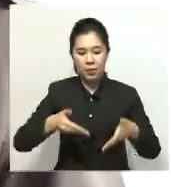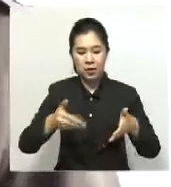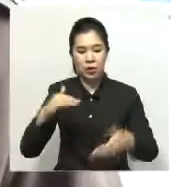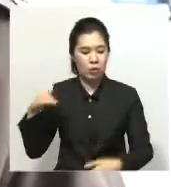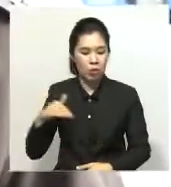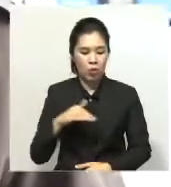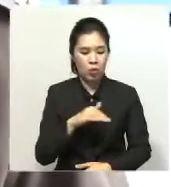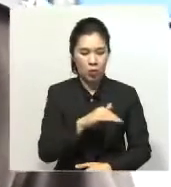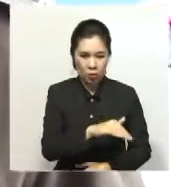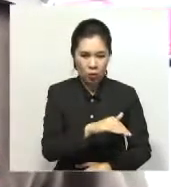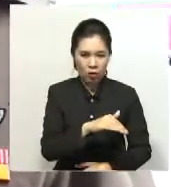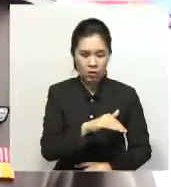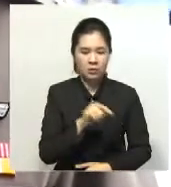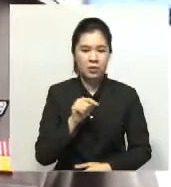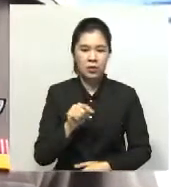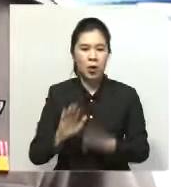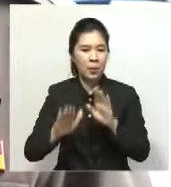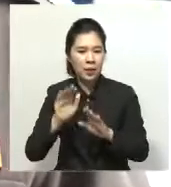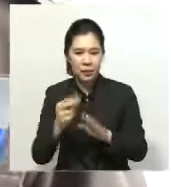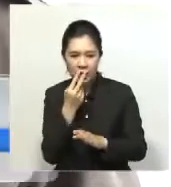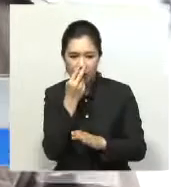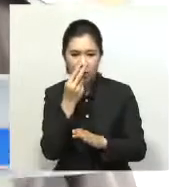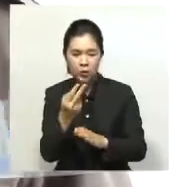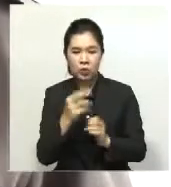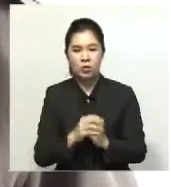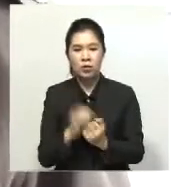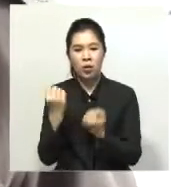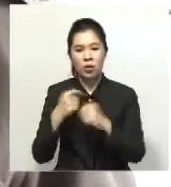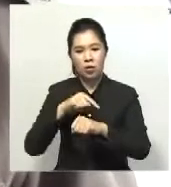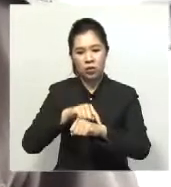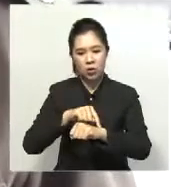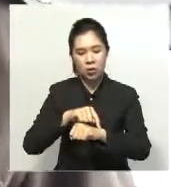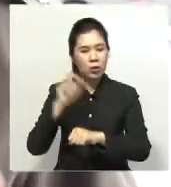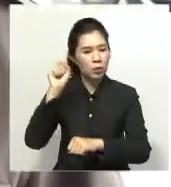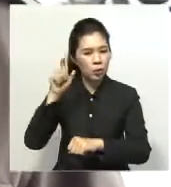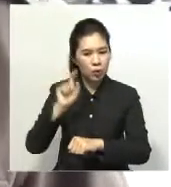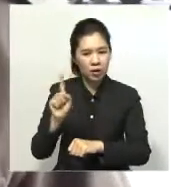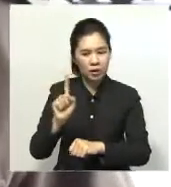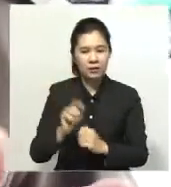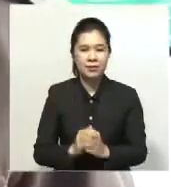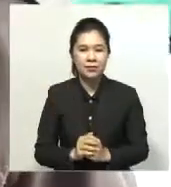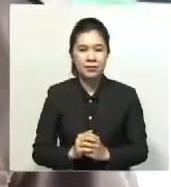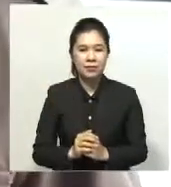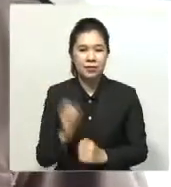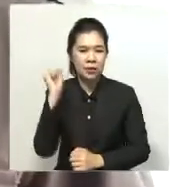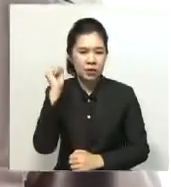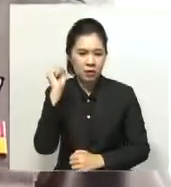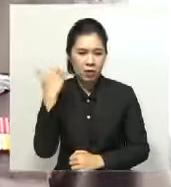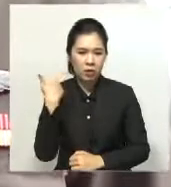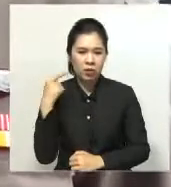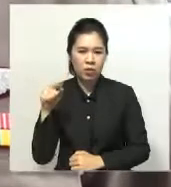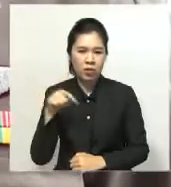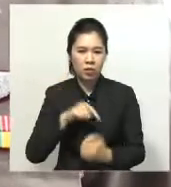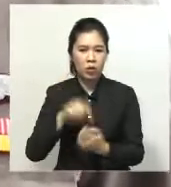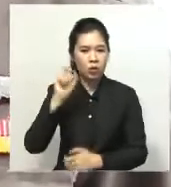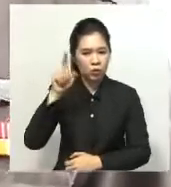ใช้รถเมล์ผ่านถนนรามคำแหงเพื่อเราจะมากำหนดสัดส่วนของรถเมล์ในช่วงชั่วโมงเร่งด่วนอีกครั้งหนึ่งว่าเราจะลดจำนวนรถเมล์ในช่วงชั่วโมง